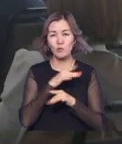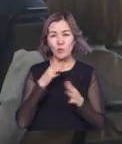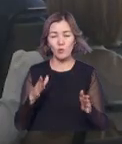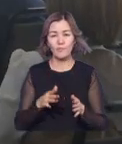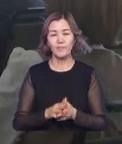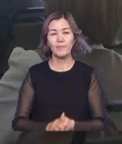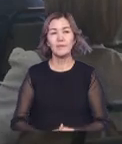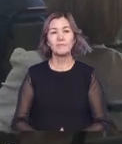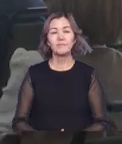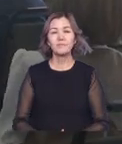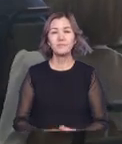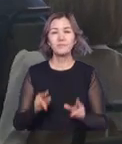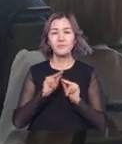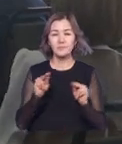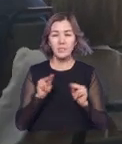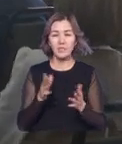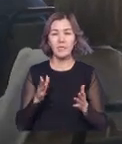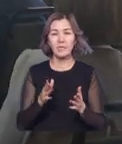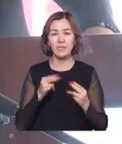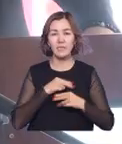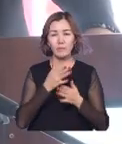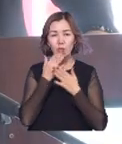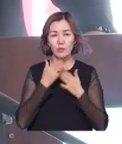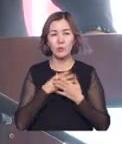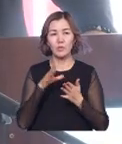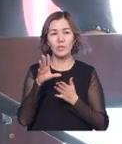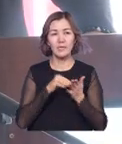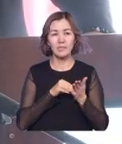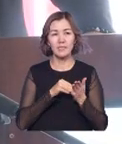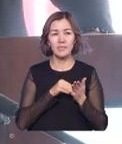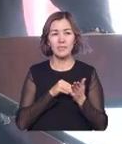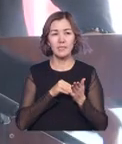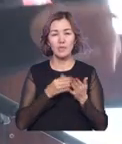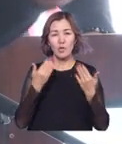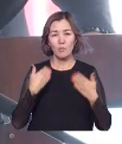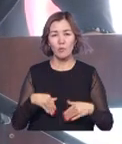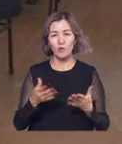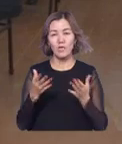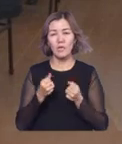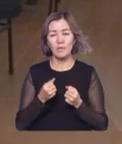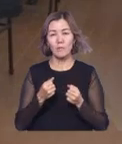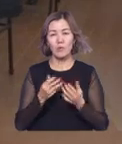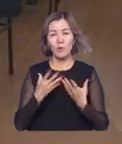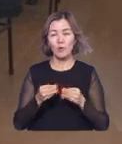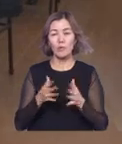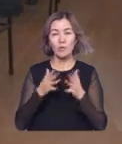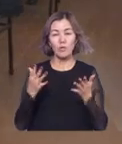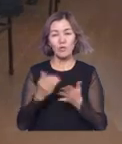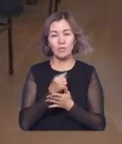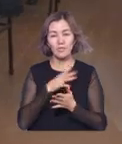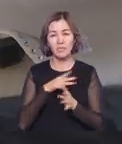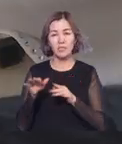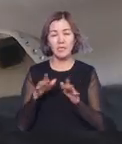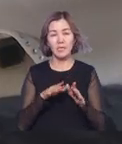болашағына бағыт берді. Шәкірттері оның еңбекқорлық және ізгілік сияқты қасиеттерін бойына сіңіріп, қоғамда зор жетістіктерге жетті. Шара